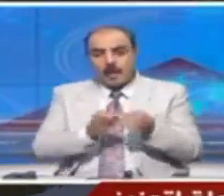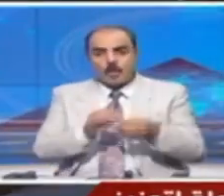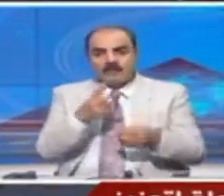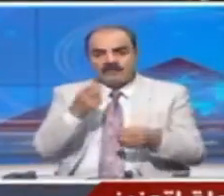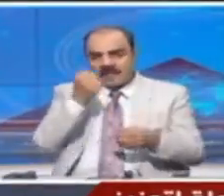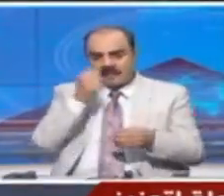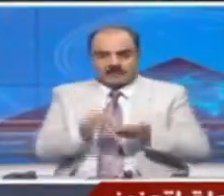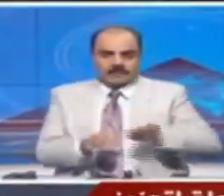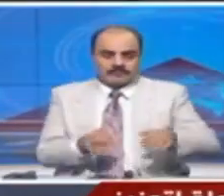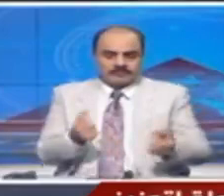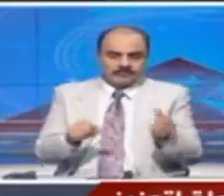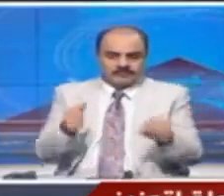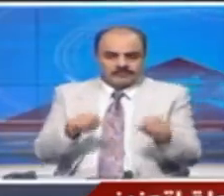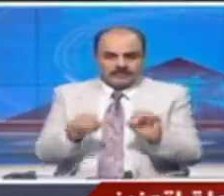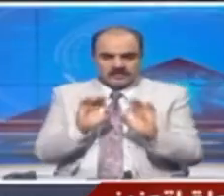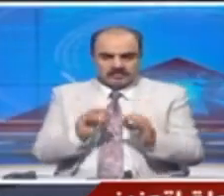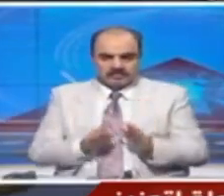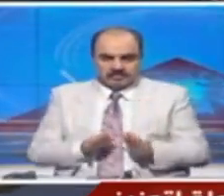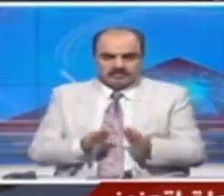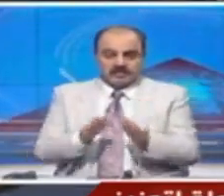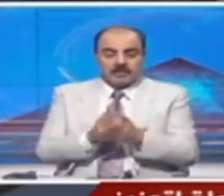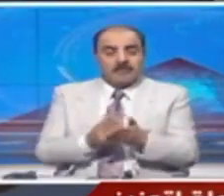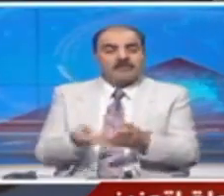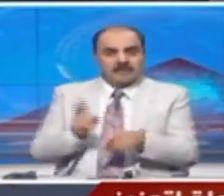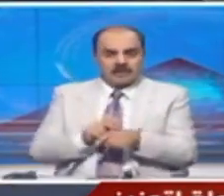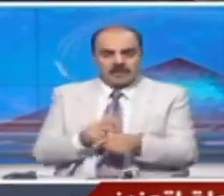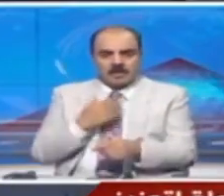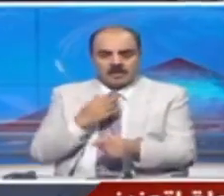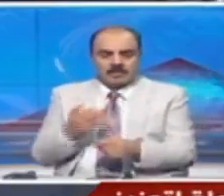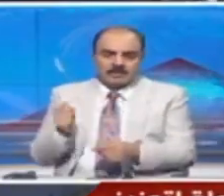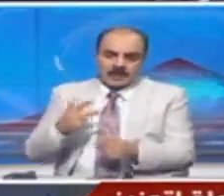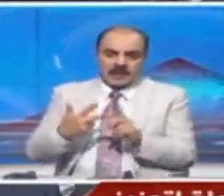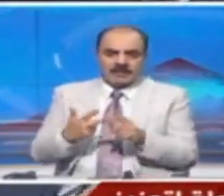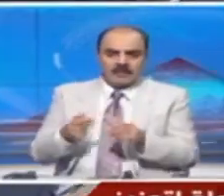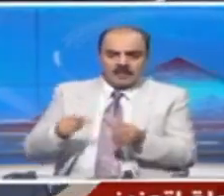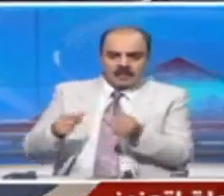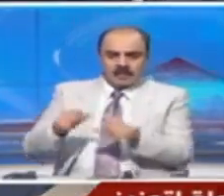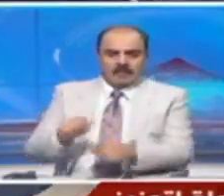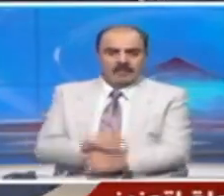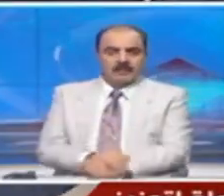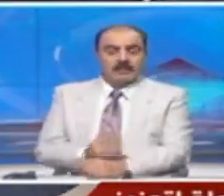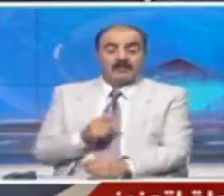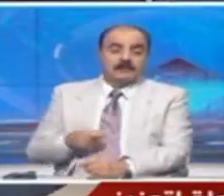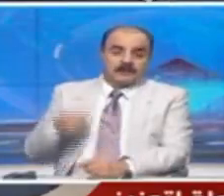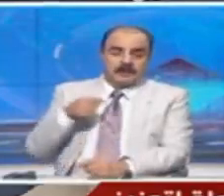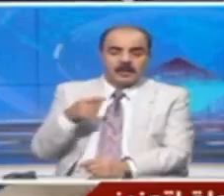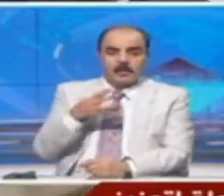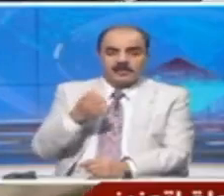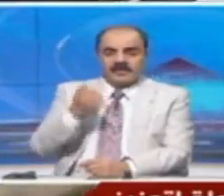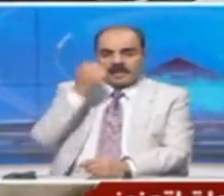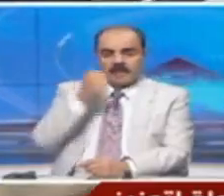الف الى معالجة ثنائية مطورة، او اقدر اقول عليها تقريبا معالجة ثلاثية، وكمان بنضيف